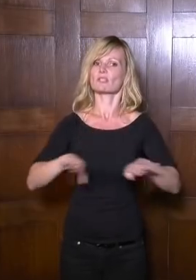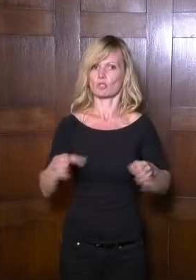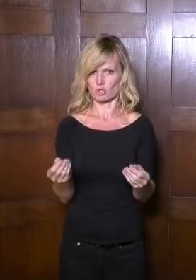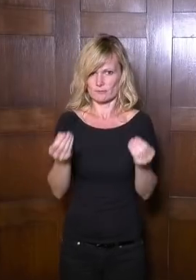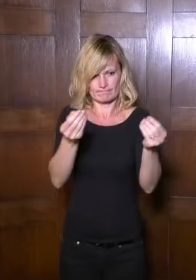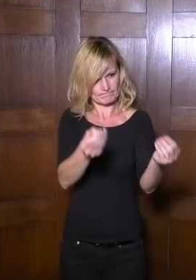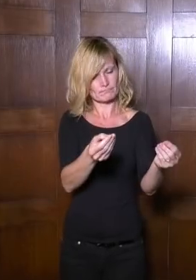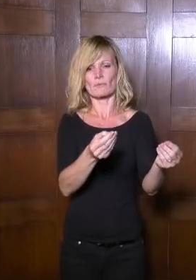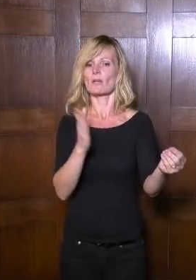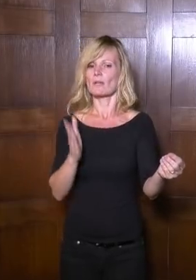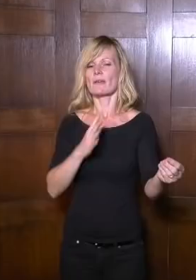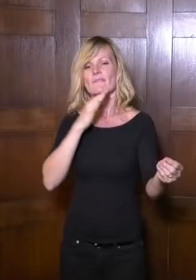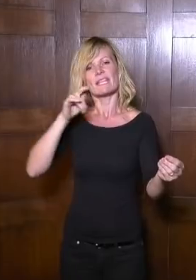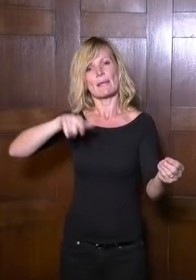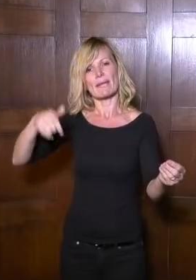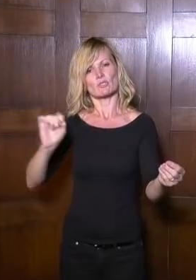Menschen unterzeichnet wurde